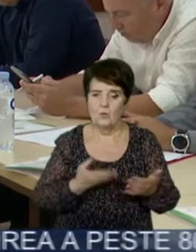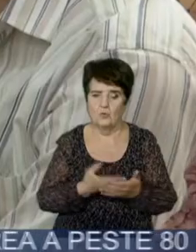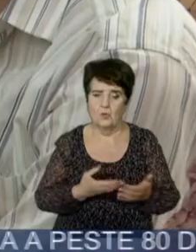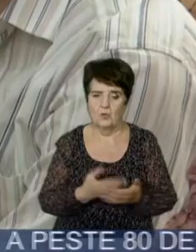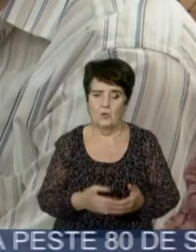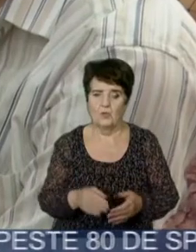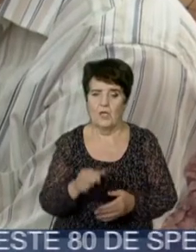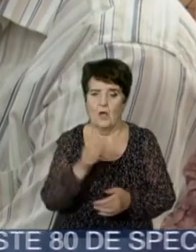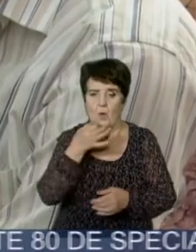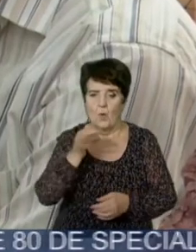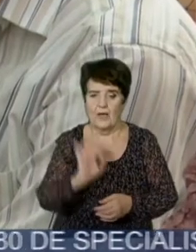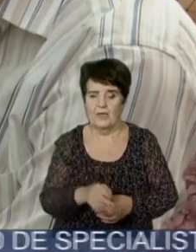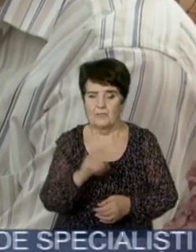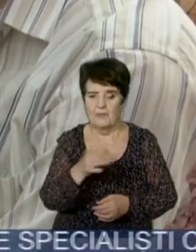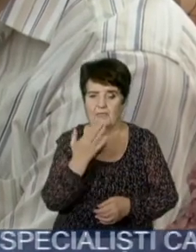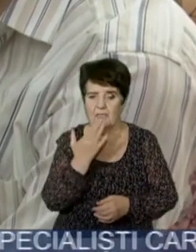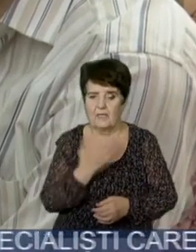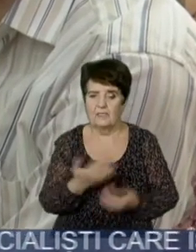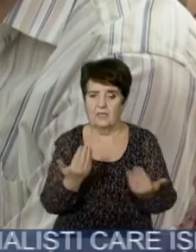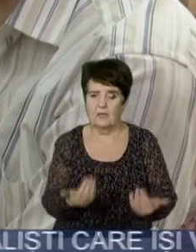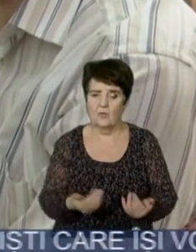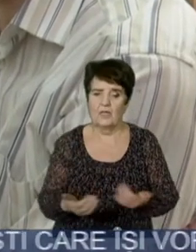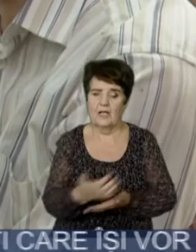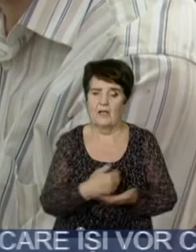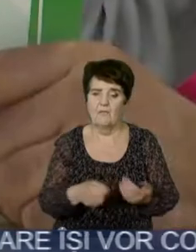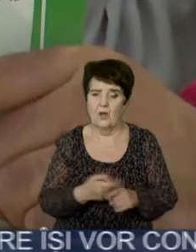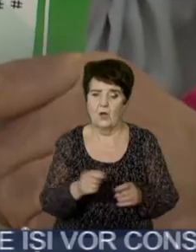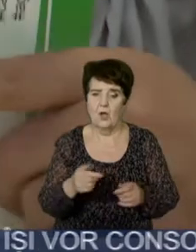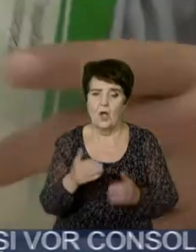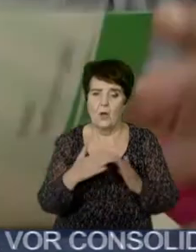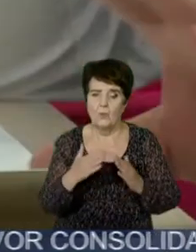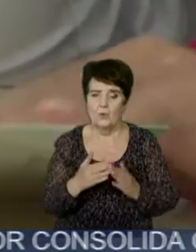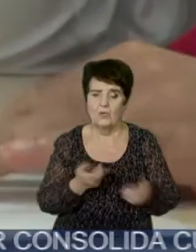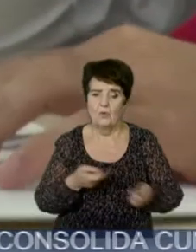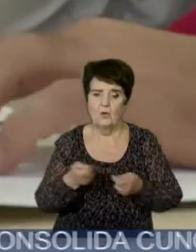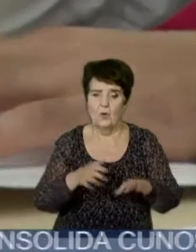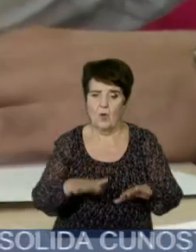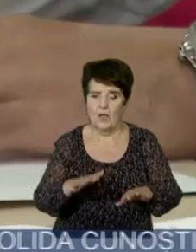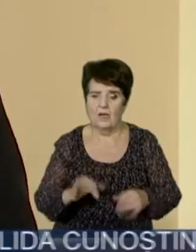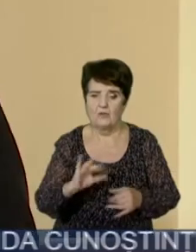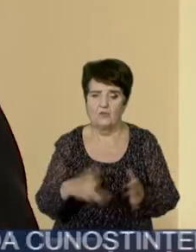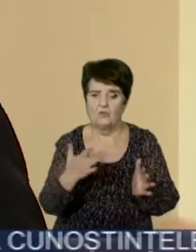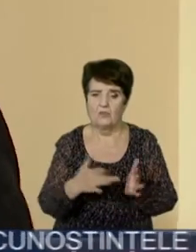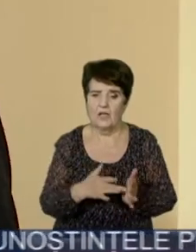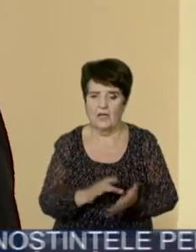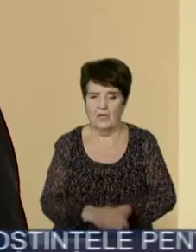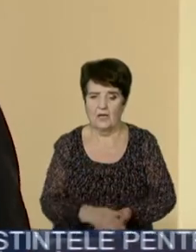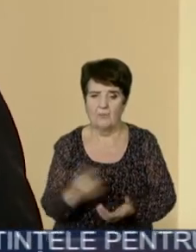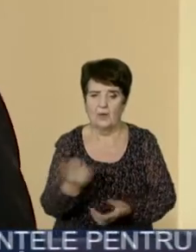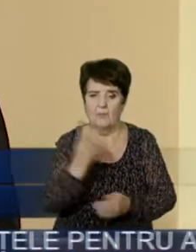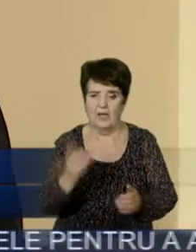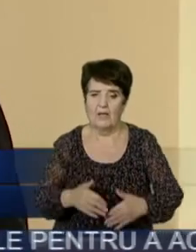experți internaționali despre modelele actuale de reevaluare a bunurilor autorităților publice locale și centrale. Prima